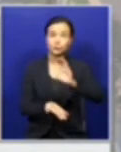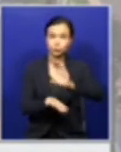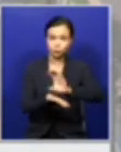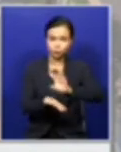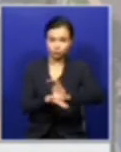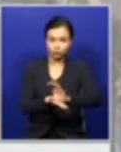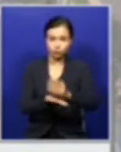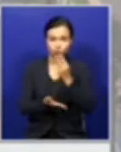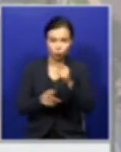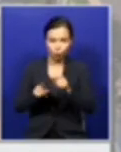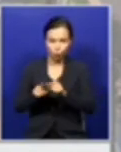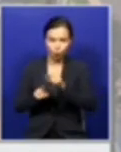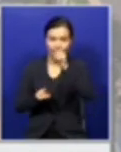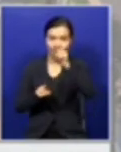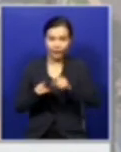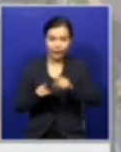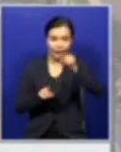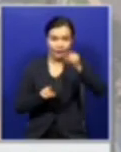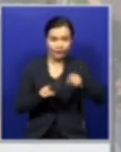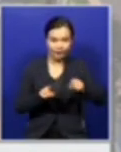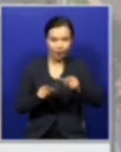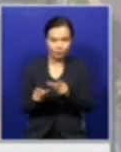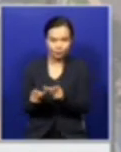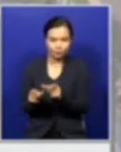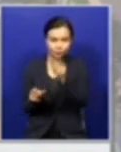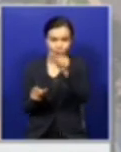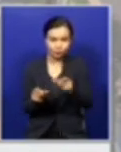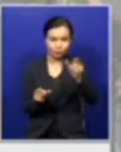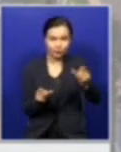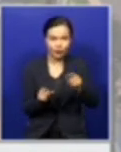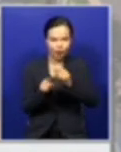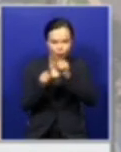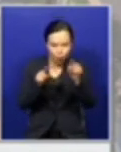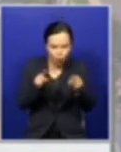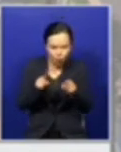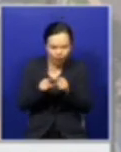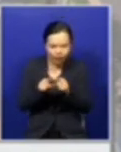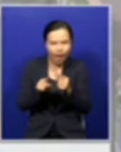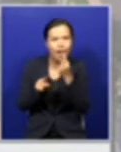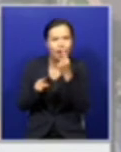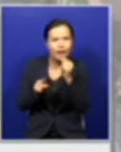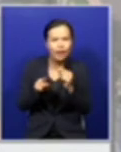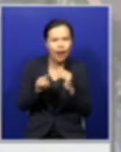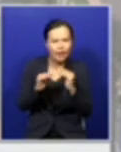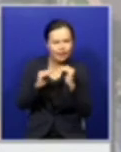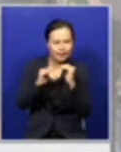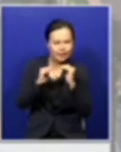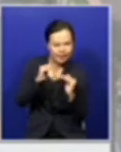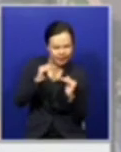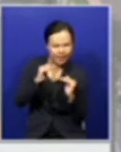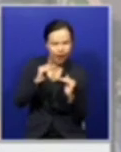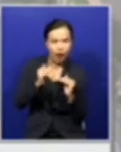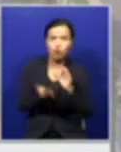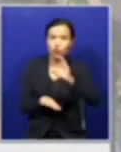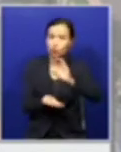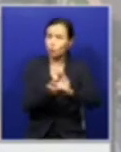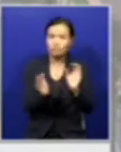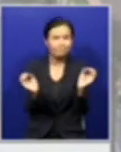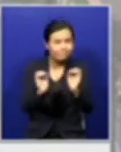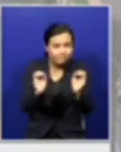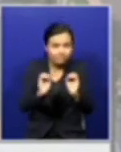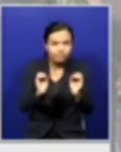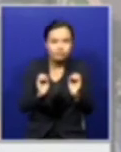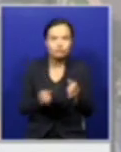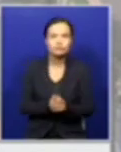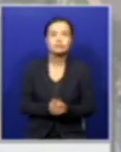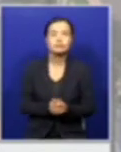ธานดูกราฟตัวสุดท้ายนะคะดูกราฟที่วงกลมสีแดงเตี้ยต่ำเตี้ยเลยค่ะไม่มีการลงทุนเลยเพราะฉะนั้นตัวที่